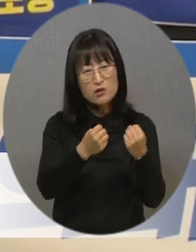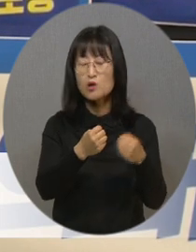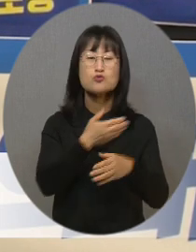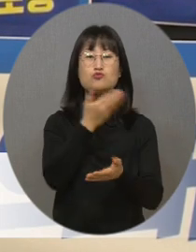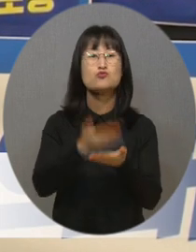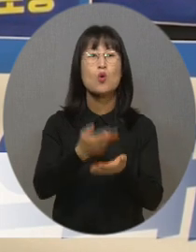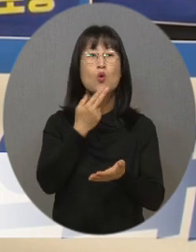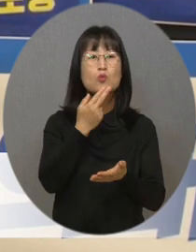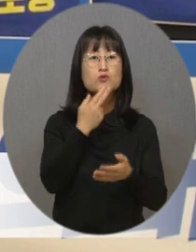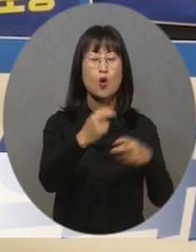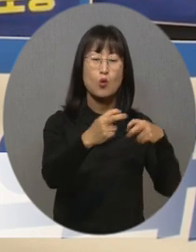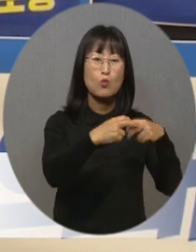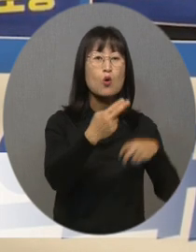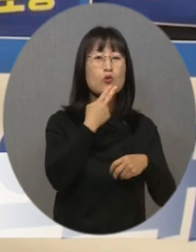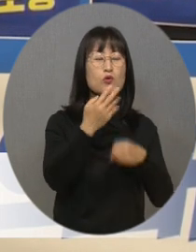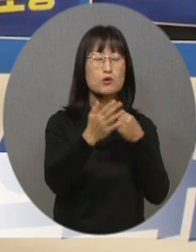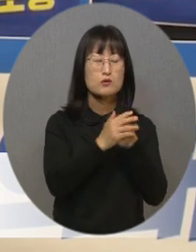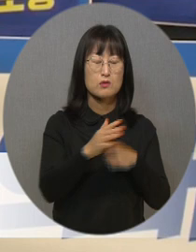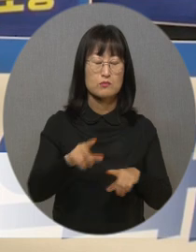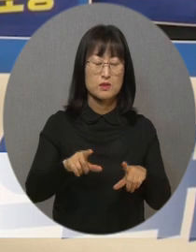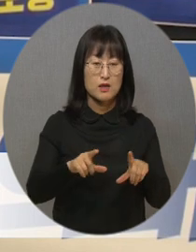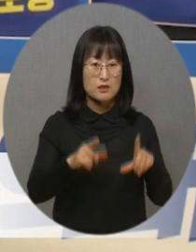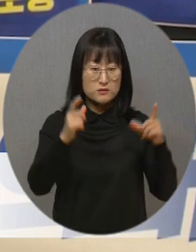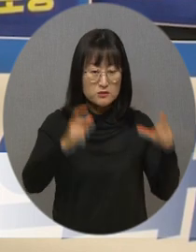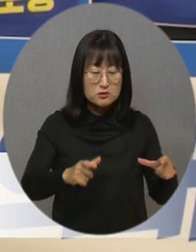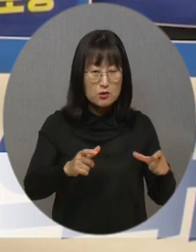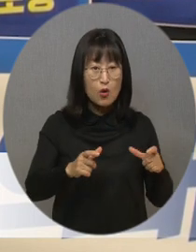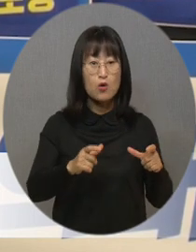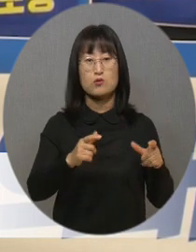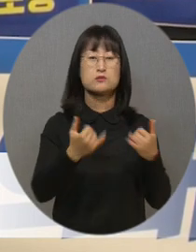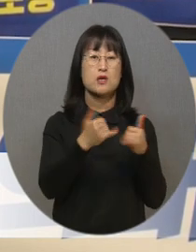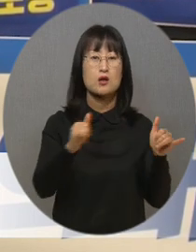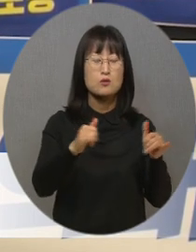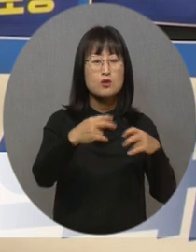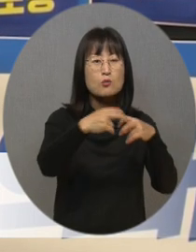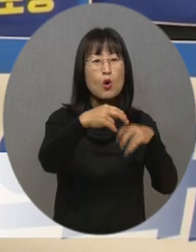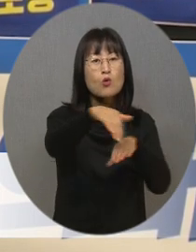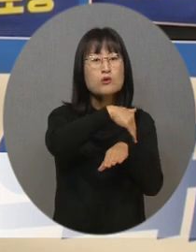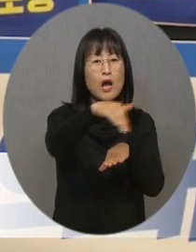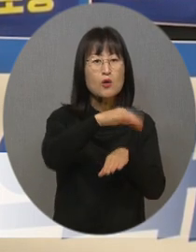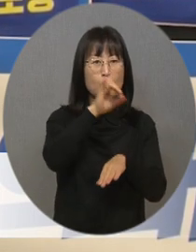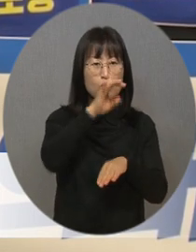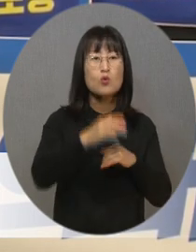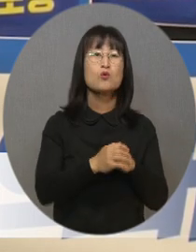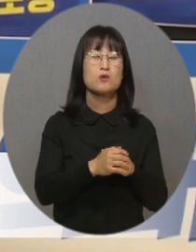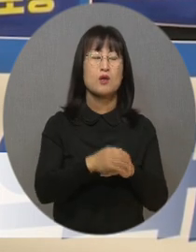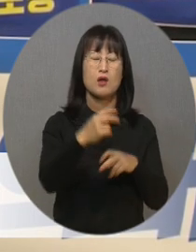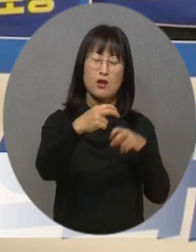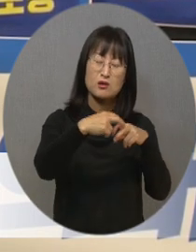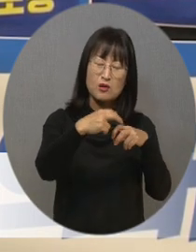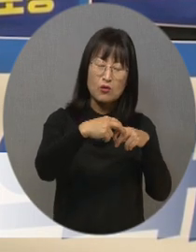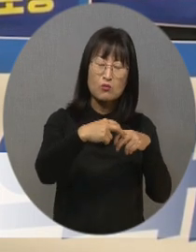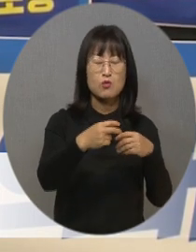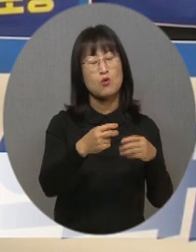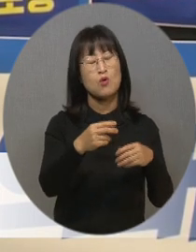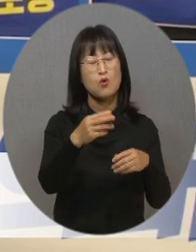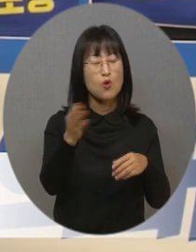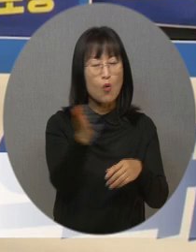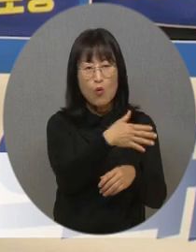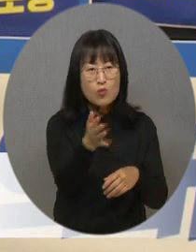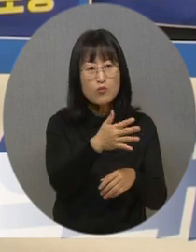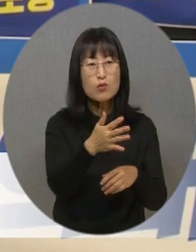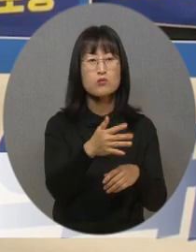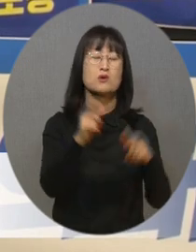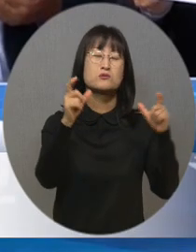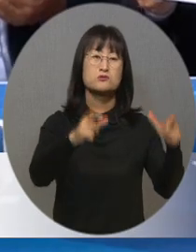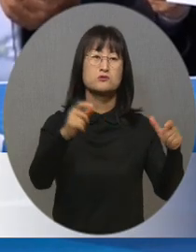병원이 없어서 우리 지역민들이 치료받을 곳이 없고 의료 공백 사태가 계속 발생하고 지역은 소멸해